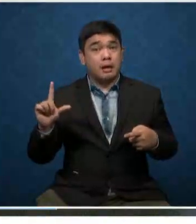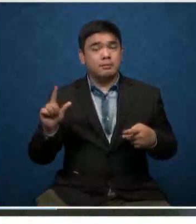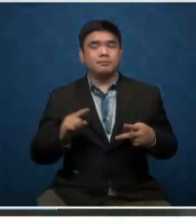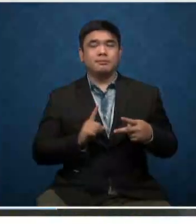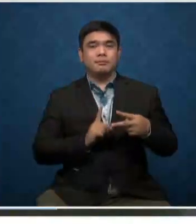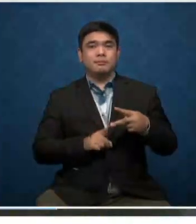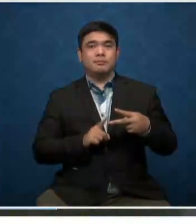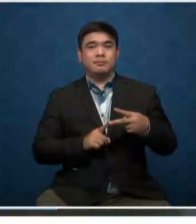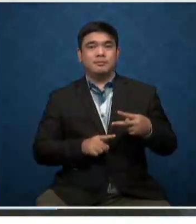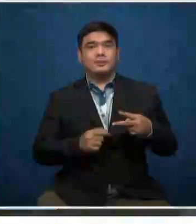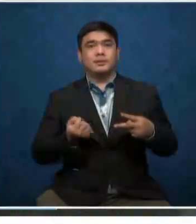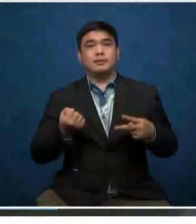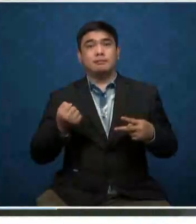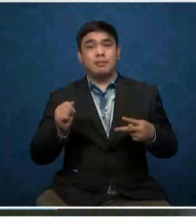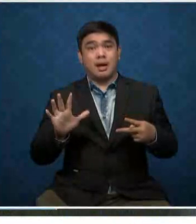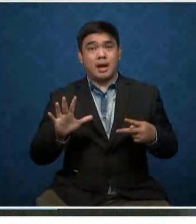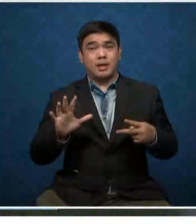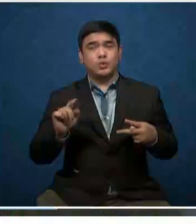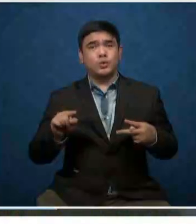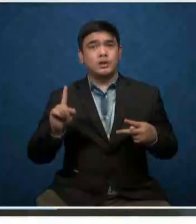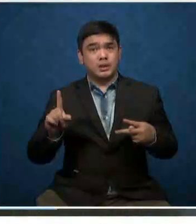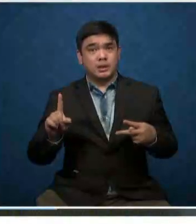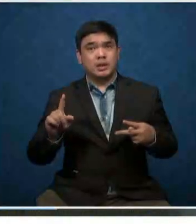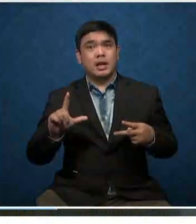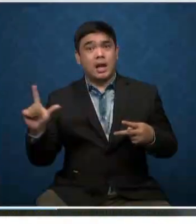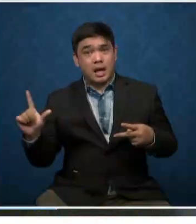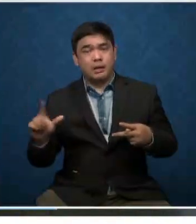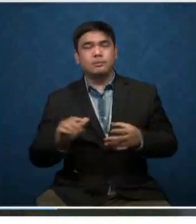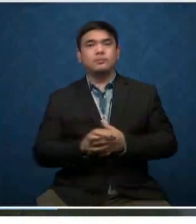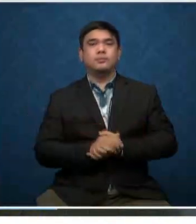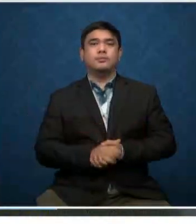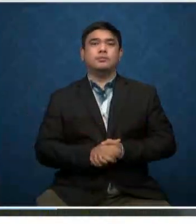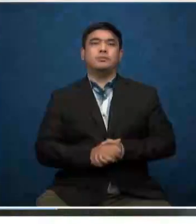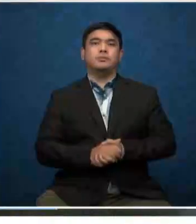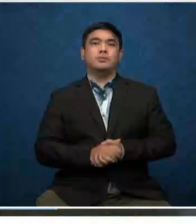ที่ 2เห็นชอบ 15.1ล้านเสียง